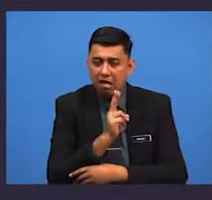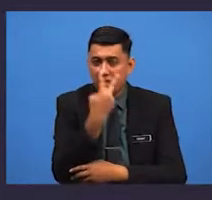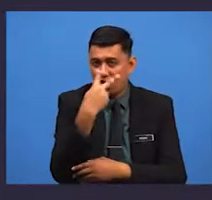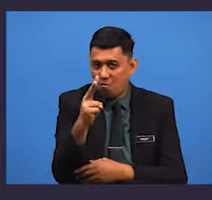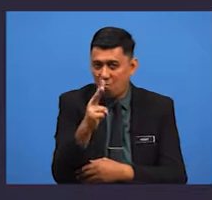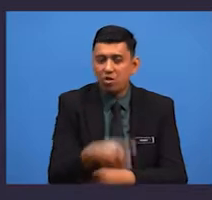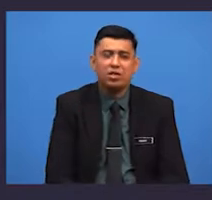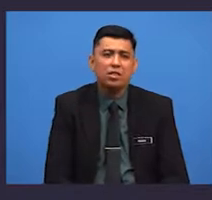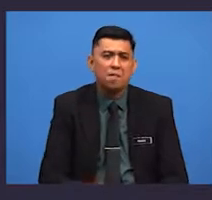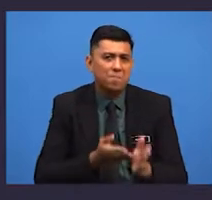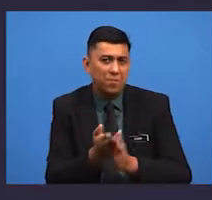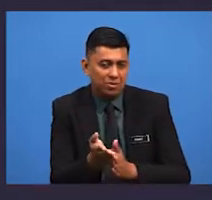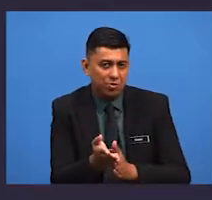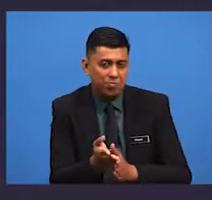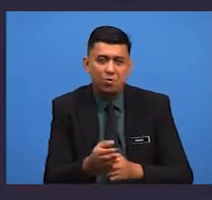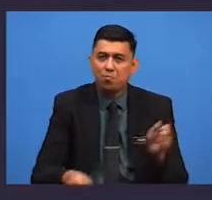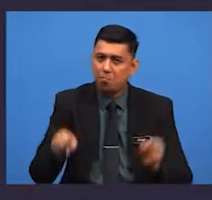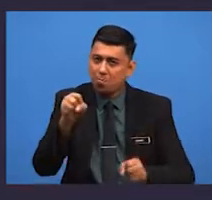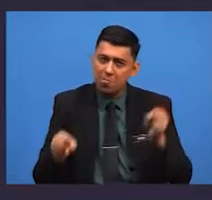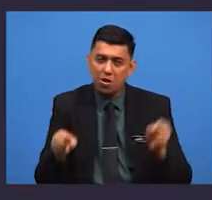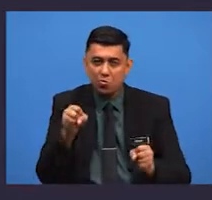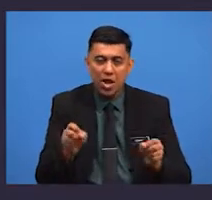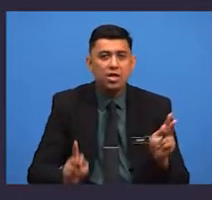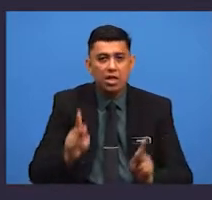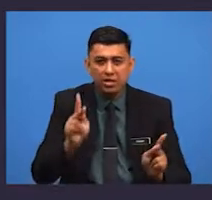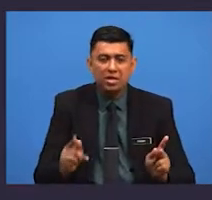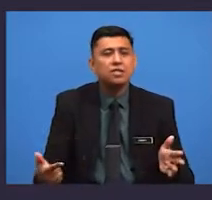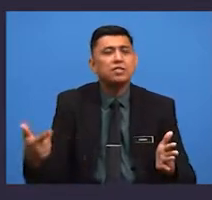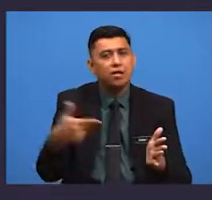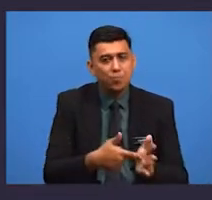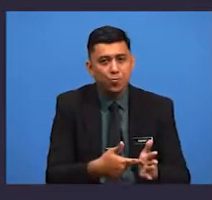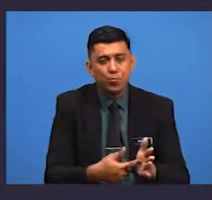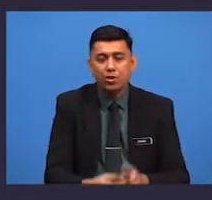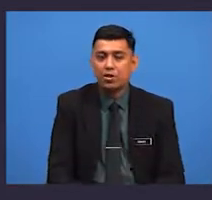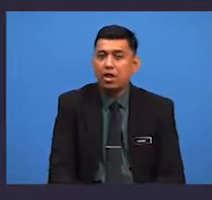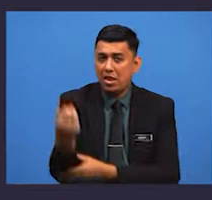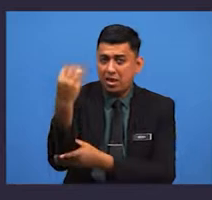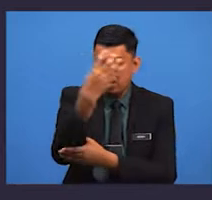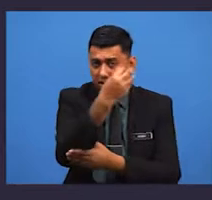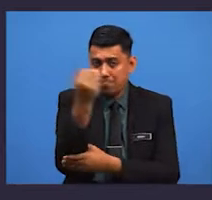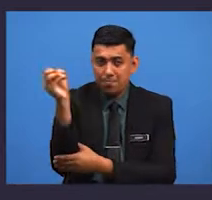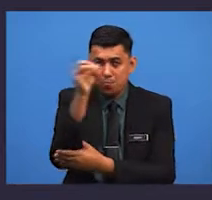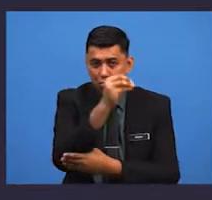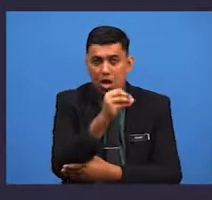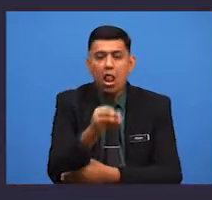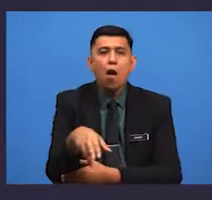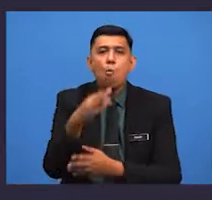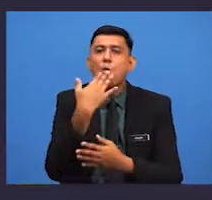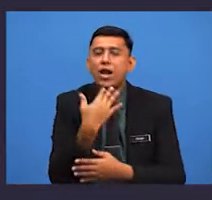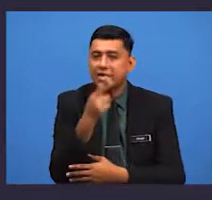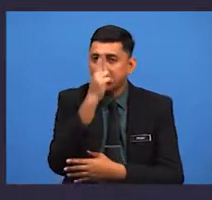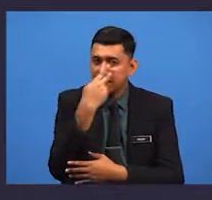kelihatan? Kita boleh meneruskan pemanduan kereta selagi lampu isyarat